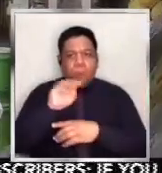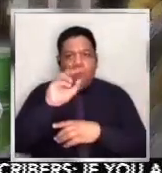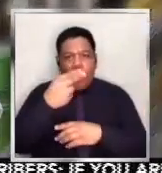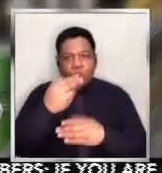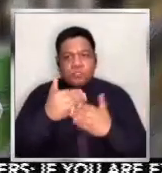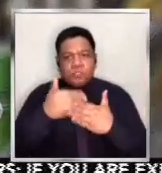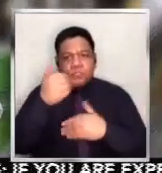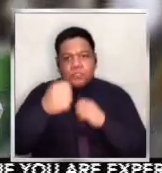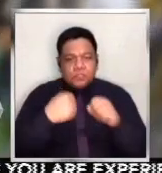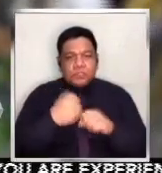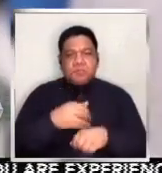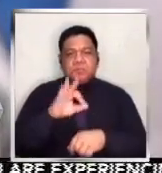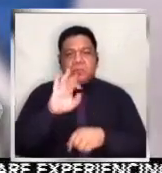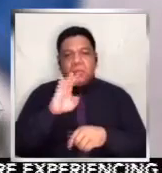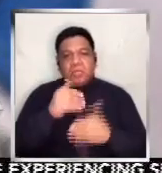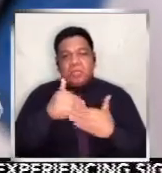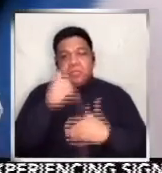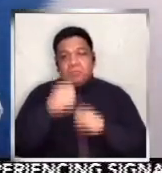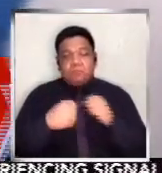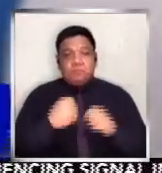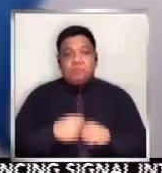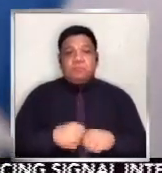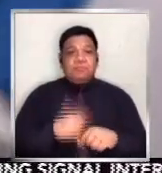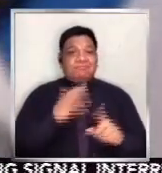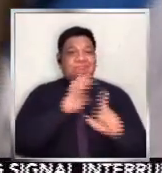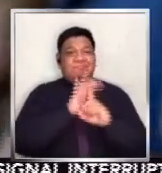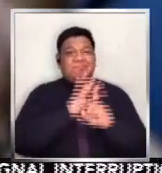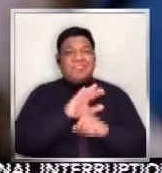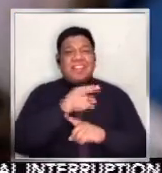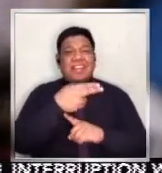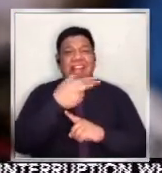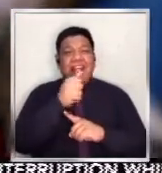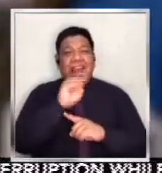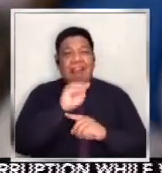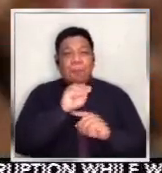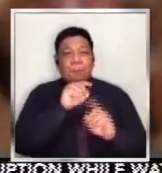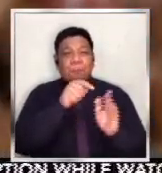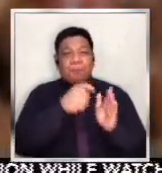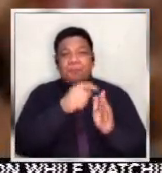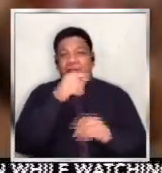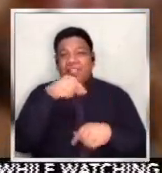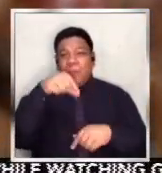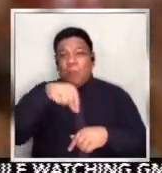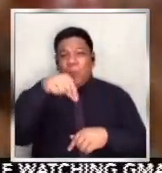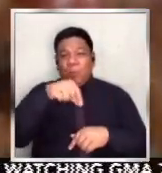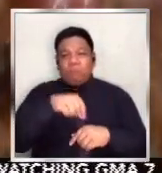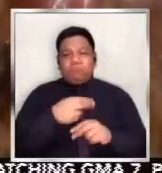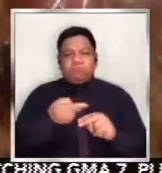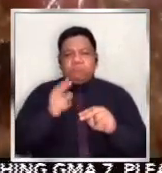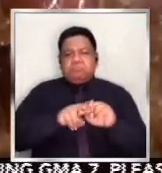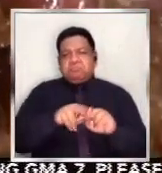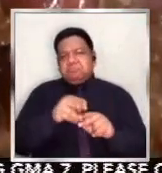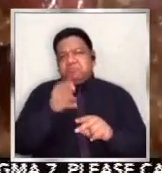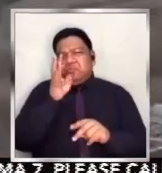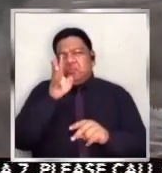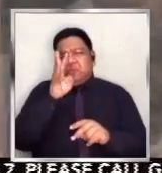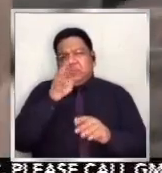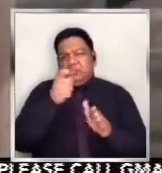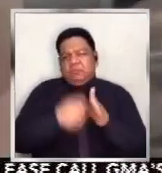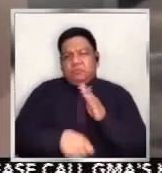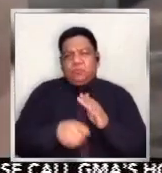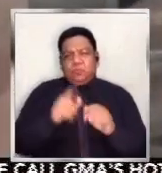Pero sa kilalang tindahan ng hamon sa Quiapo sa Maynila, tumaas ng 40 pesos kada kilo ang presyo nito. Kasi mahal ang